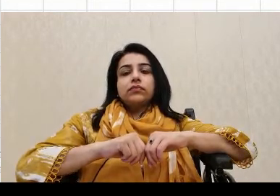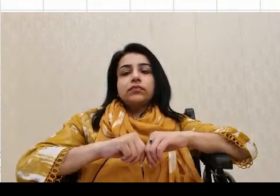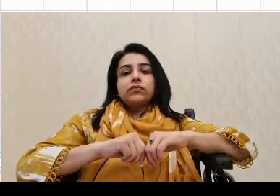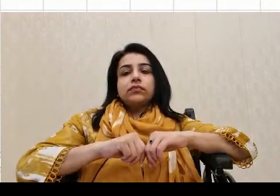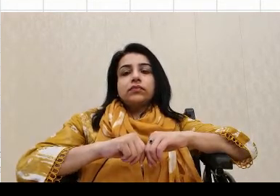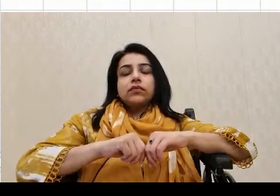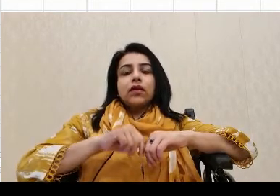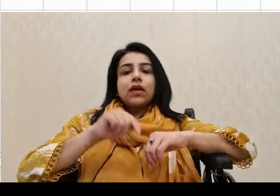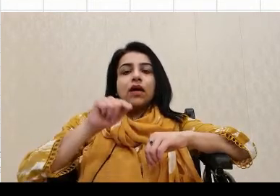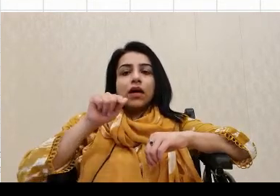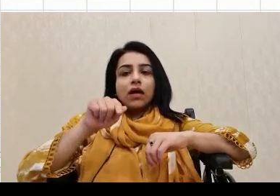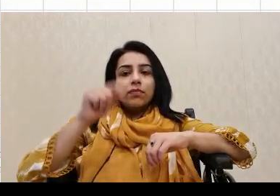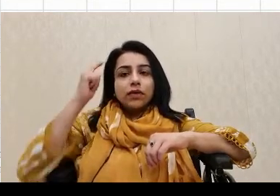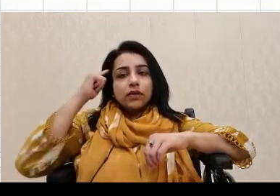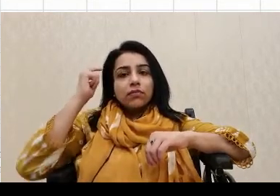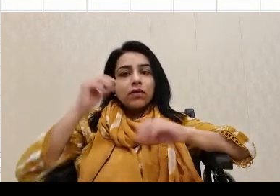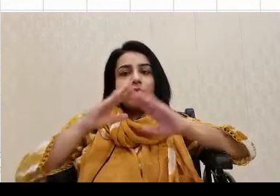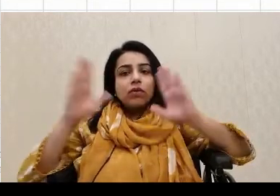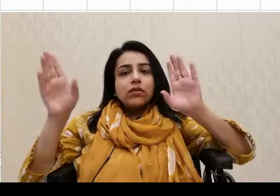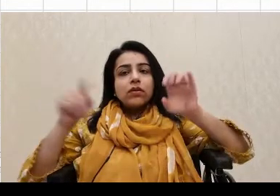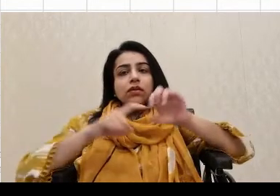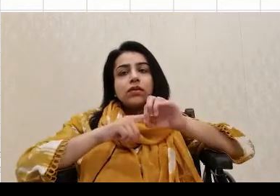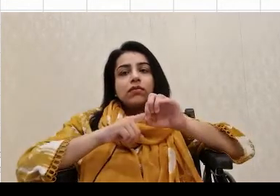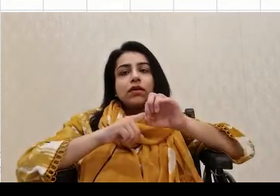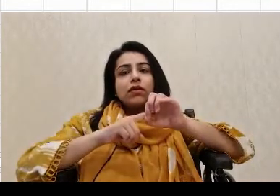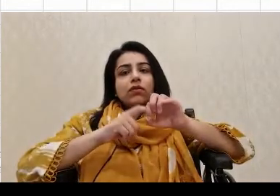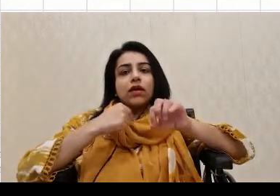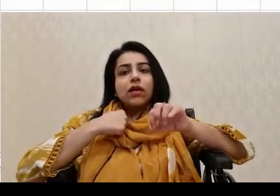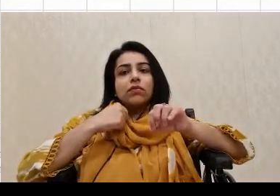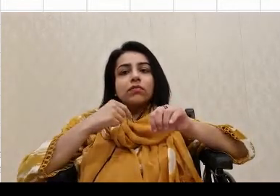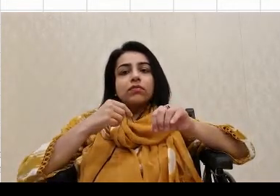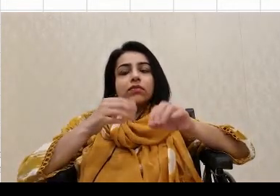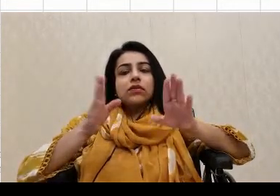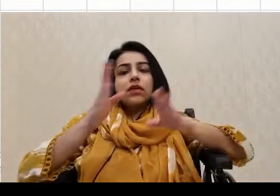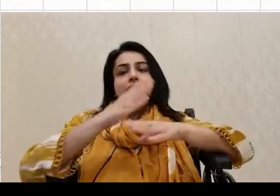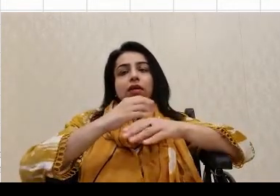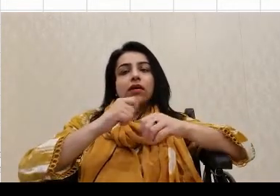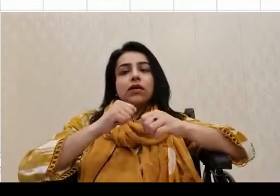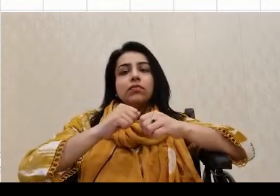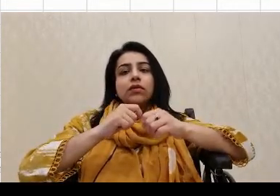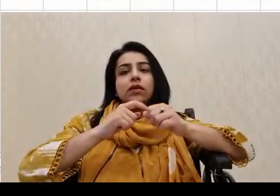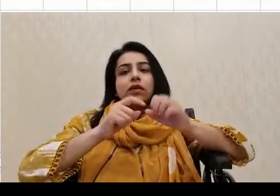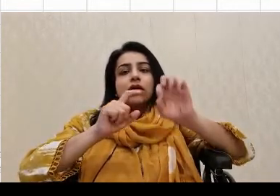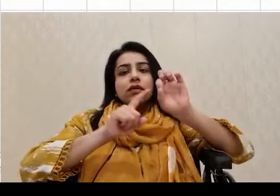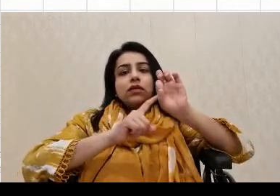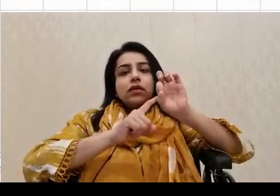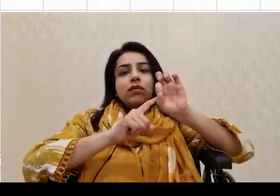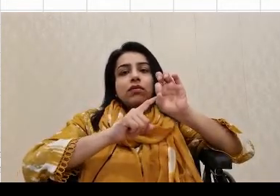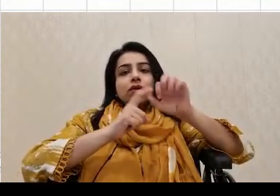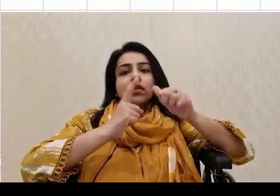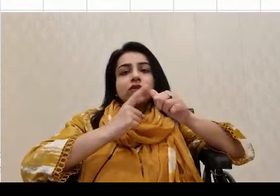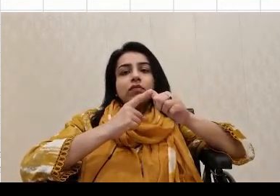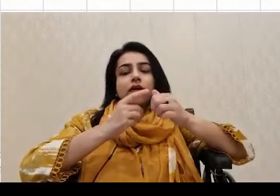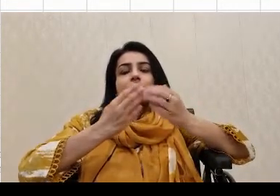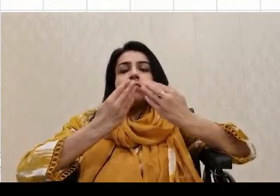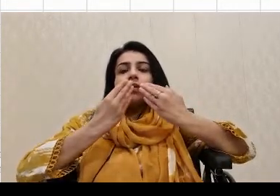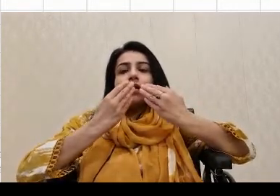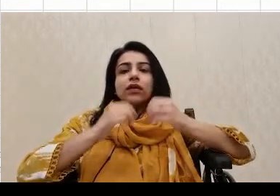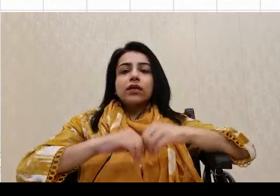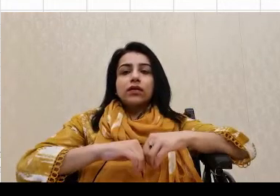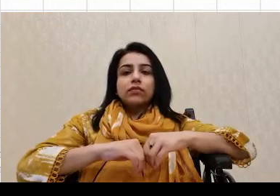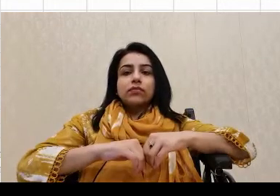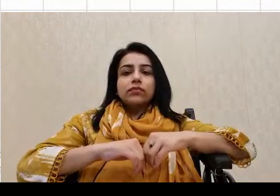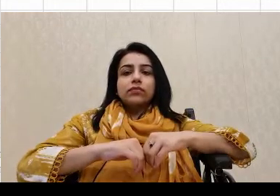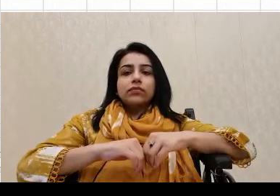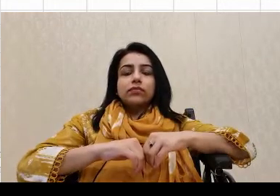प्रैक्टिकली जो है वो हमने करके दिखाए। तो उसमें ज़ाहिर है आपके ज़हनों में बेशुमार सवालात होंगे, तो इंशाअल्लाह